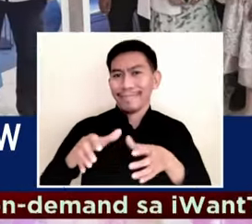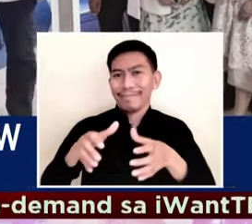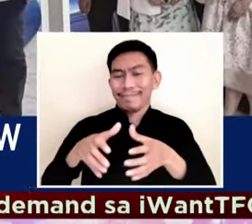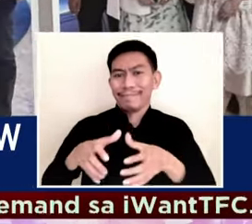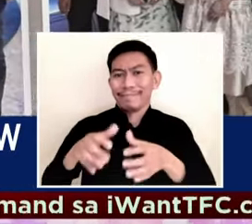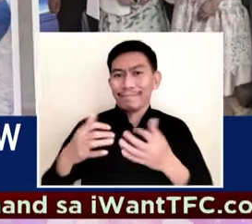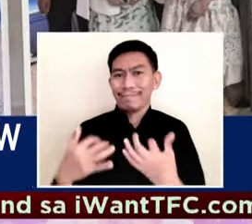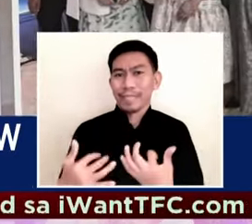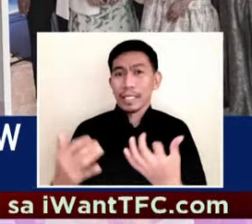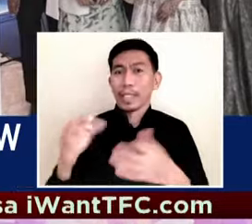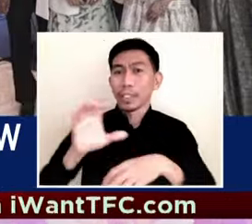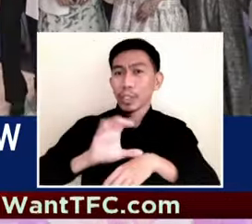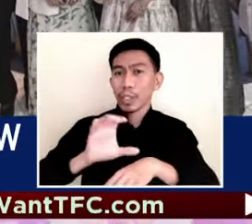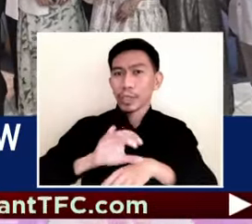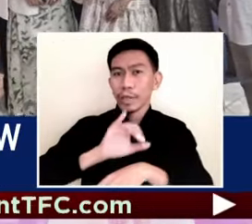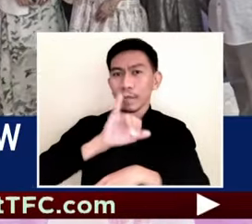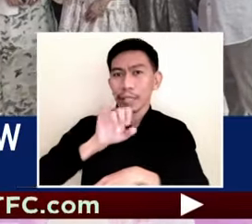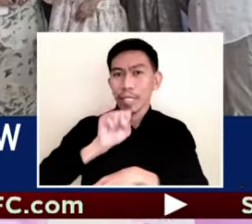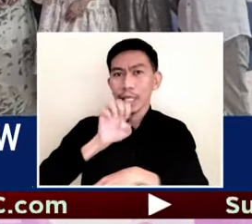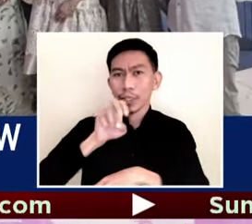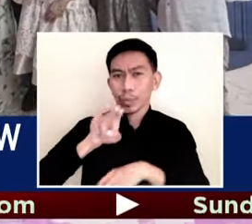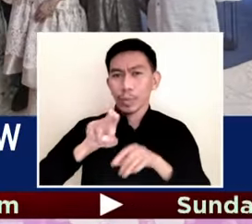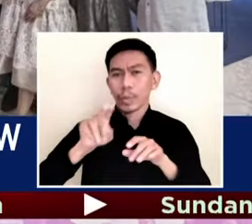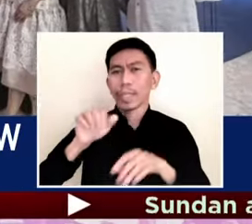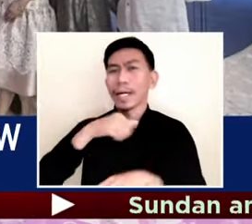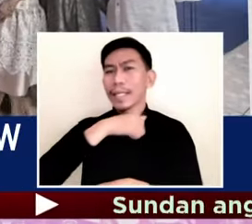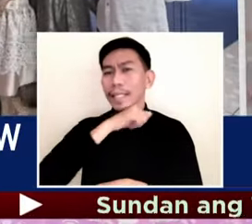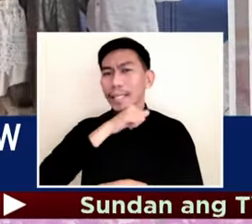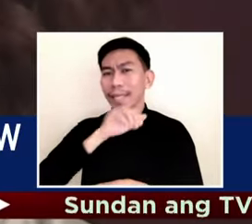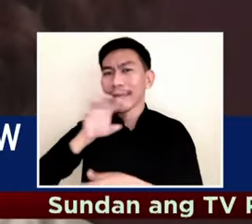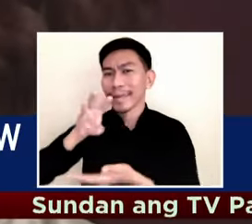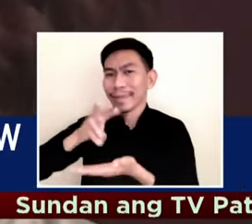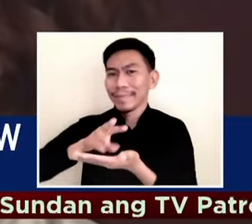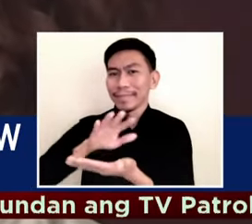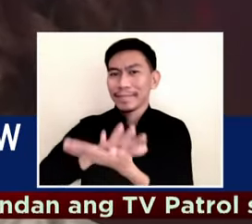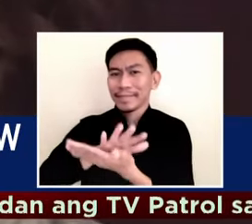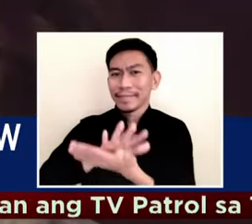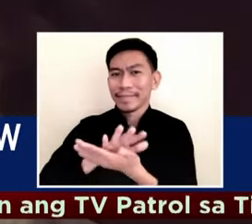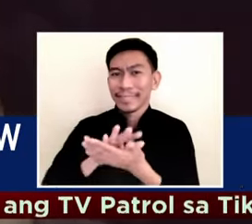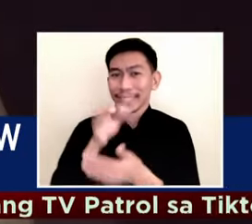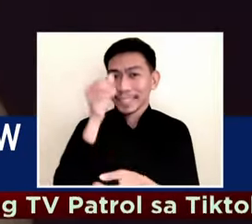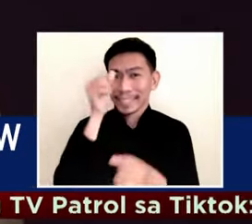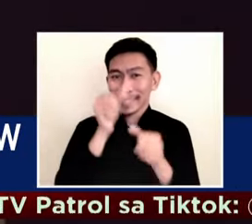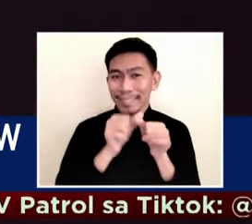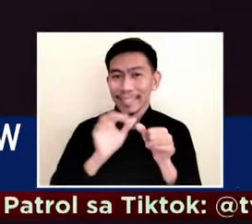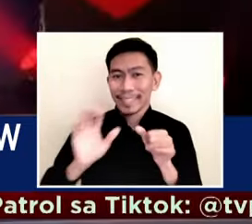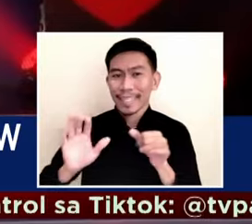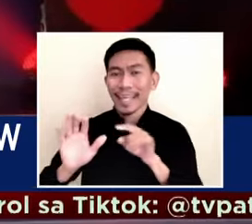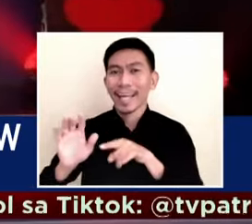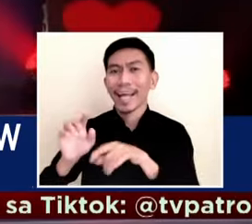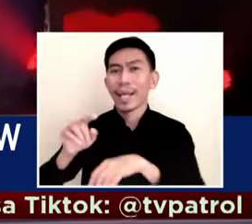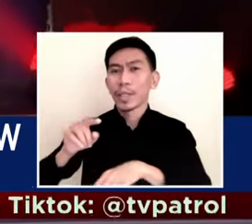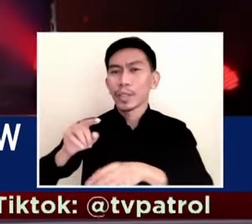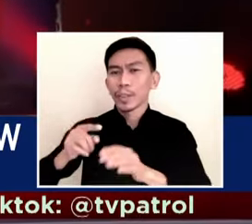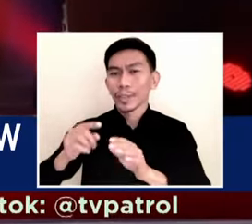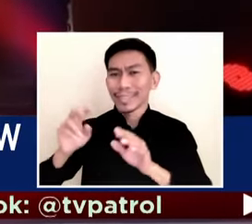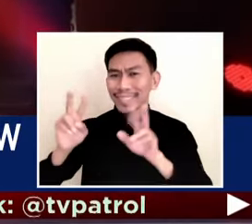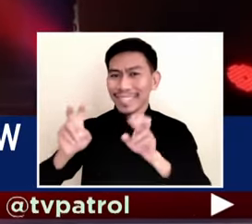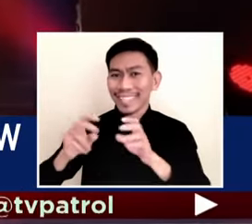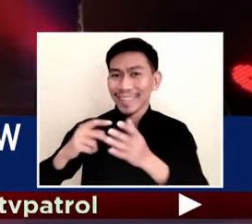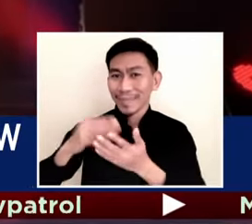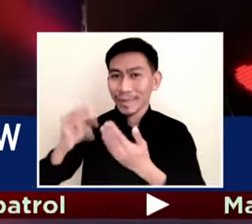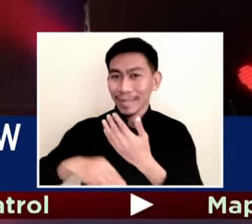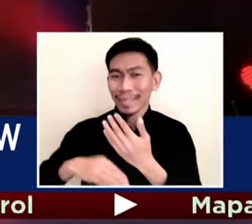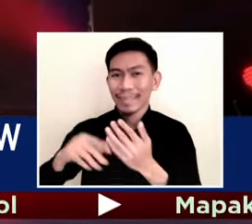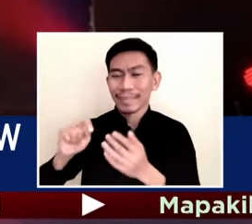Jesu sa Ateneo de Manila University Campus. Matatandaan sa isang episode ng It's Showtime noong Pebrero, lumuhod si